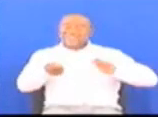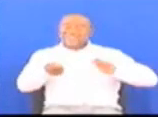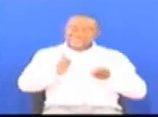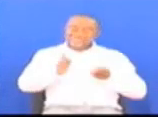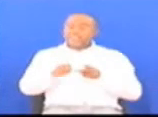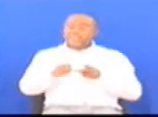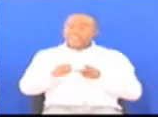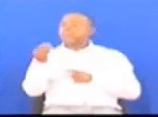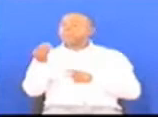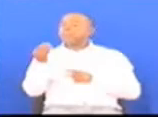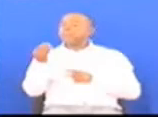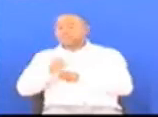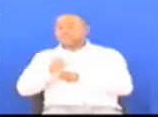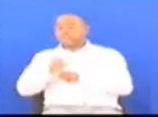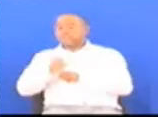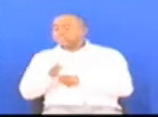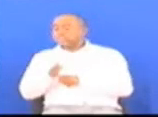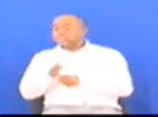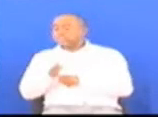mengine,